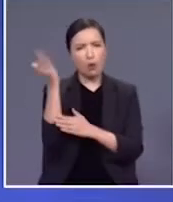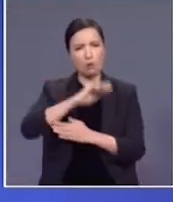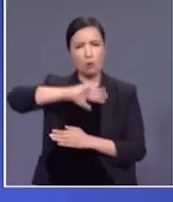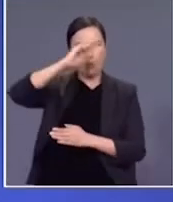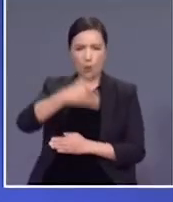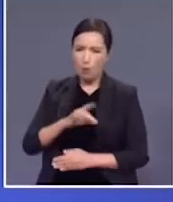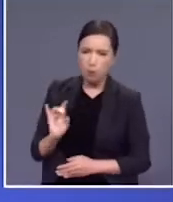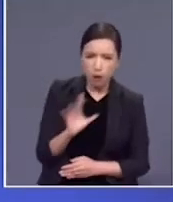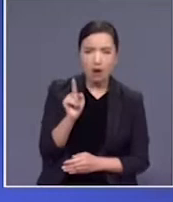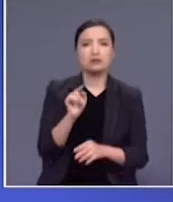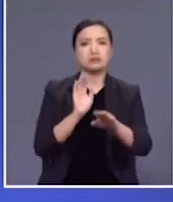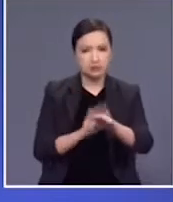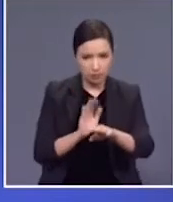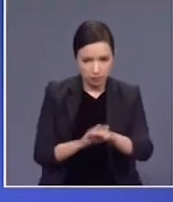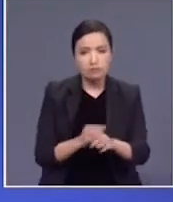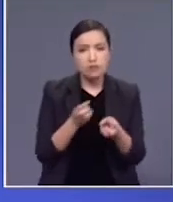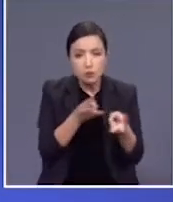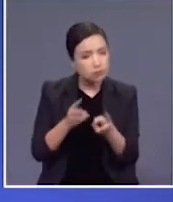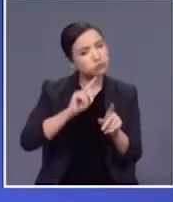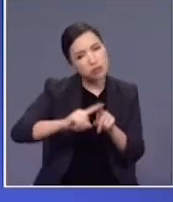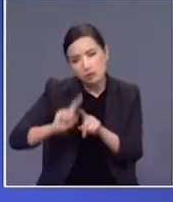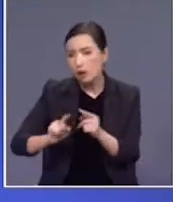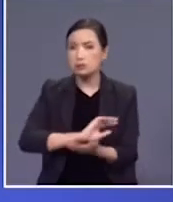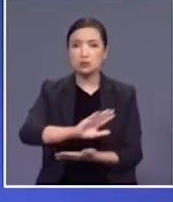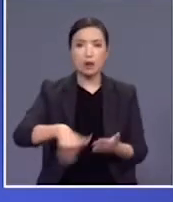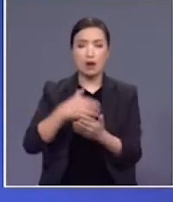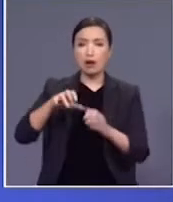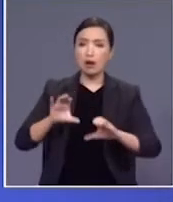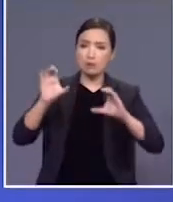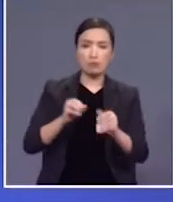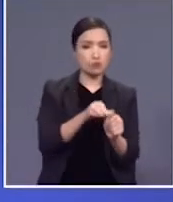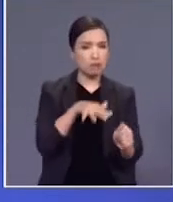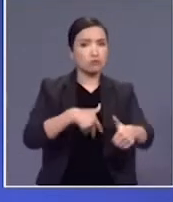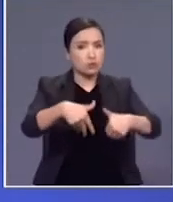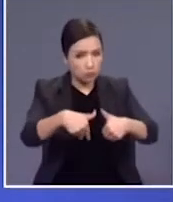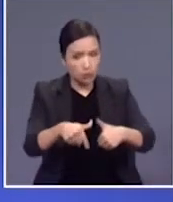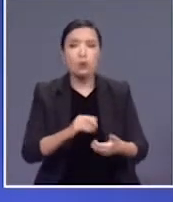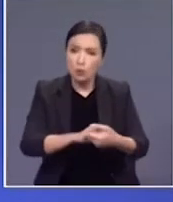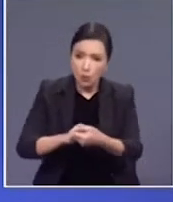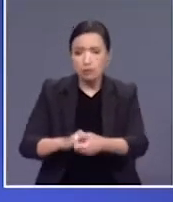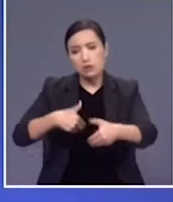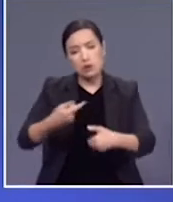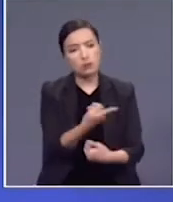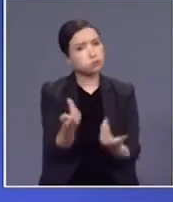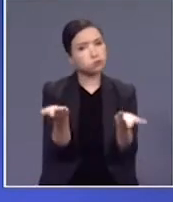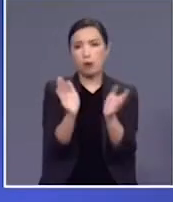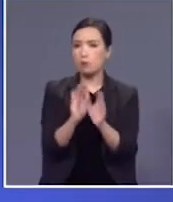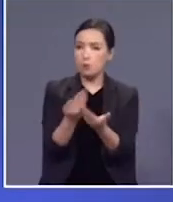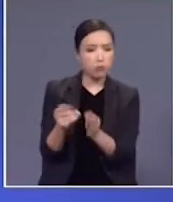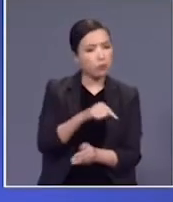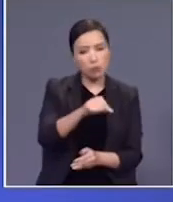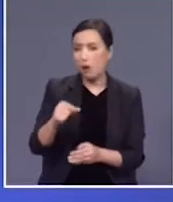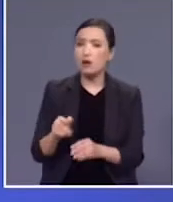ผ่านช่องทางการสื่อสารทุกรูปแบบนะครับทั้งกลไกภาครัฐและผู้นำชุมชน ไปจนถึงประชาชนทุกครัวเรือนอย่างต่อเนื่อง